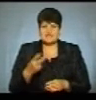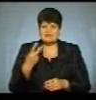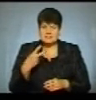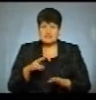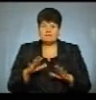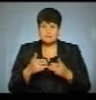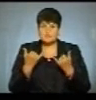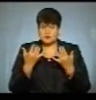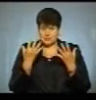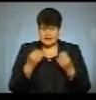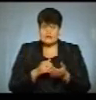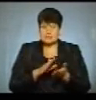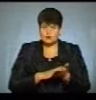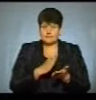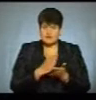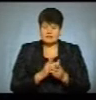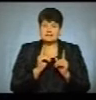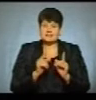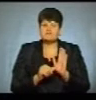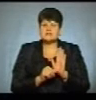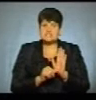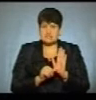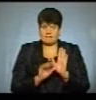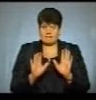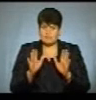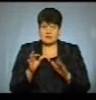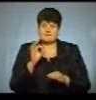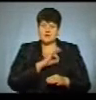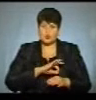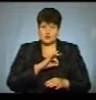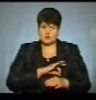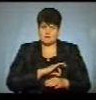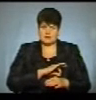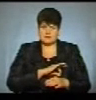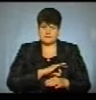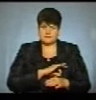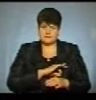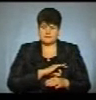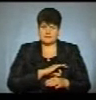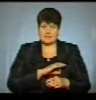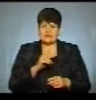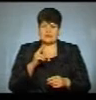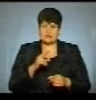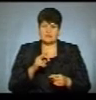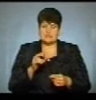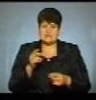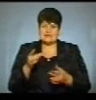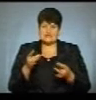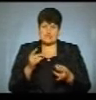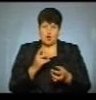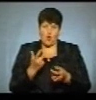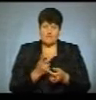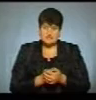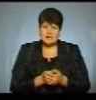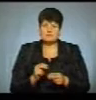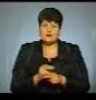які на сьогоднішній день зареєстровані, лише в 6 випадках використовувалася дифтерійна сироватка. Лікування від дифтерії